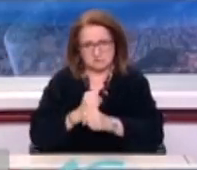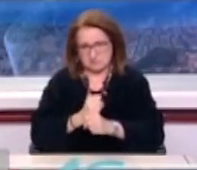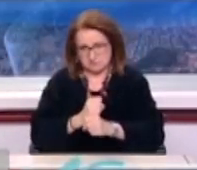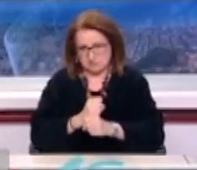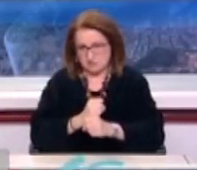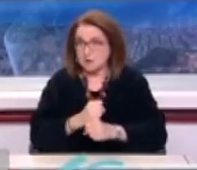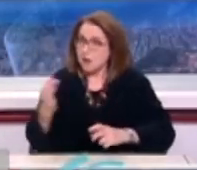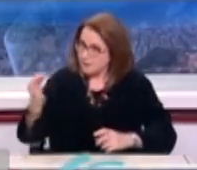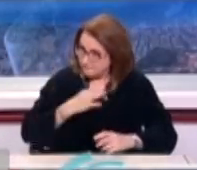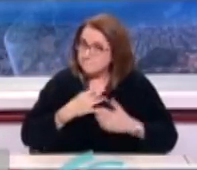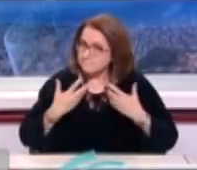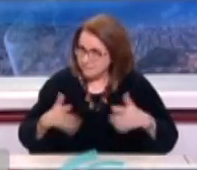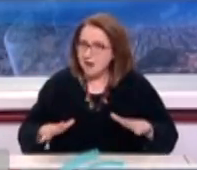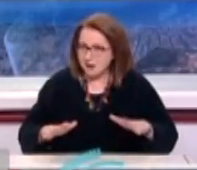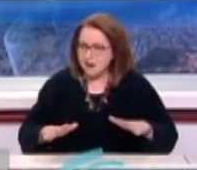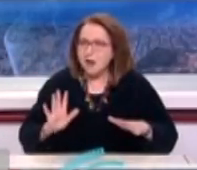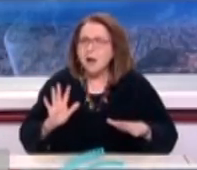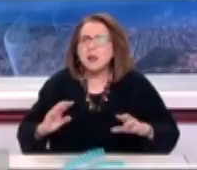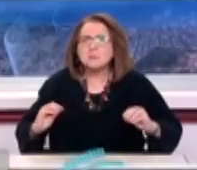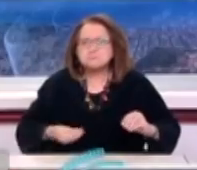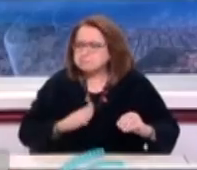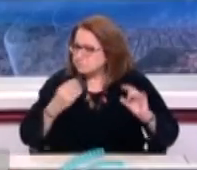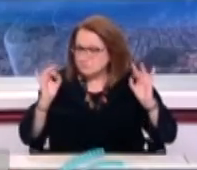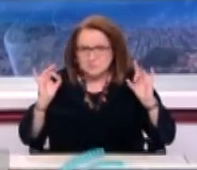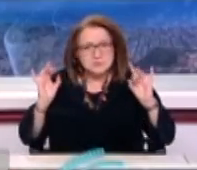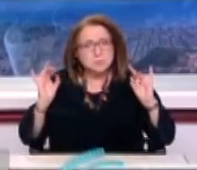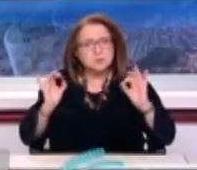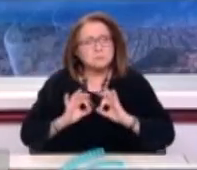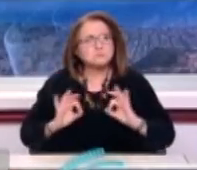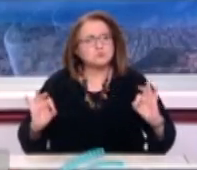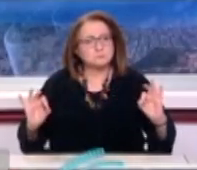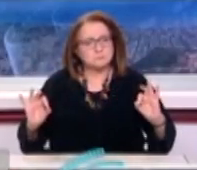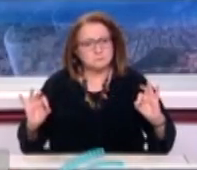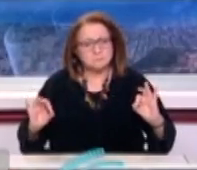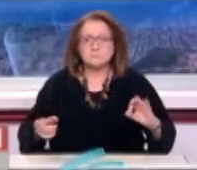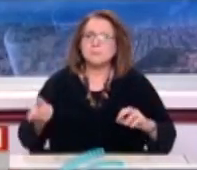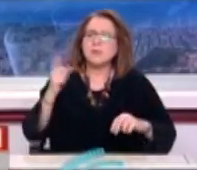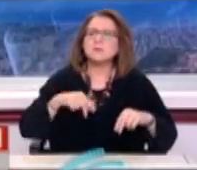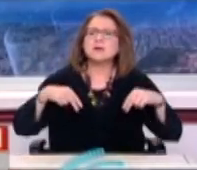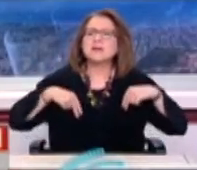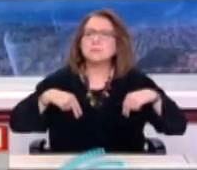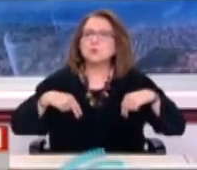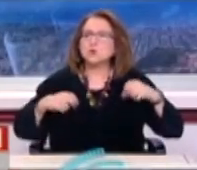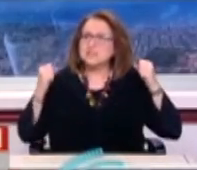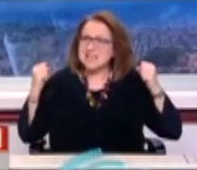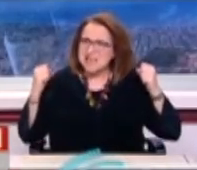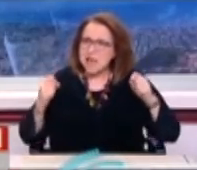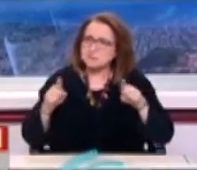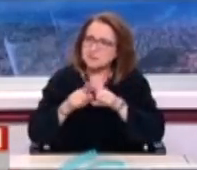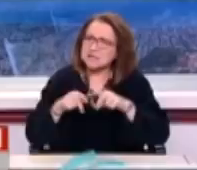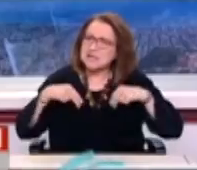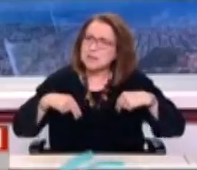Τέλος, θα ακούσατε ίσως ότι με απόφαση των Υπουργών Παιδείας και Υγείας και έπειτα από εισήγηση της Εθνικής